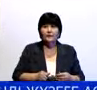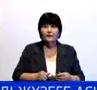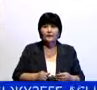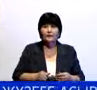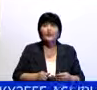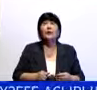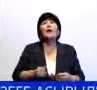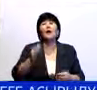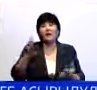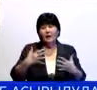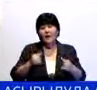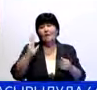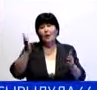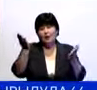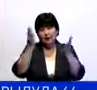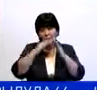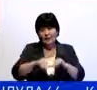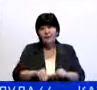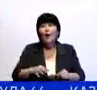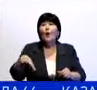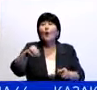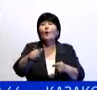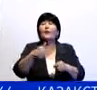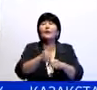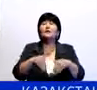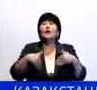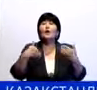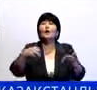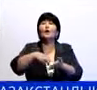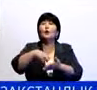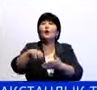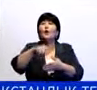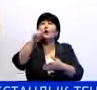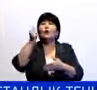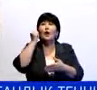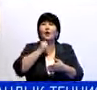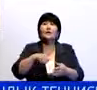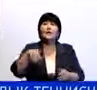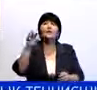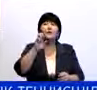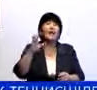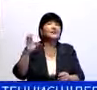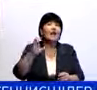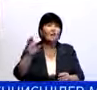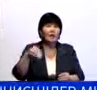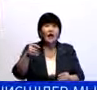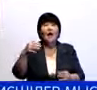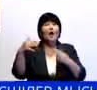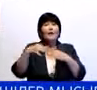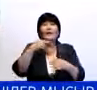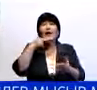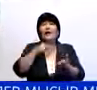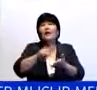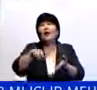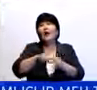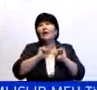Аман жүріңдер. Облыс әкімінің құттықтау хаты соғыс ардагері Әбдірауық Сатыбалдиевке де табысталды. Майдангер Ленинград